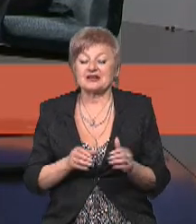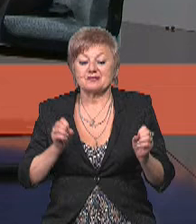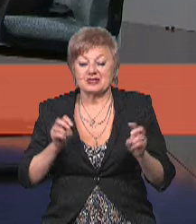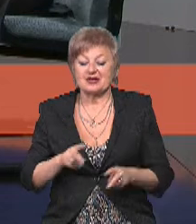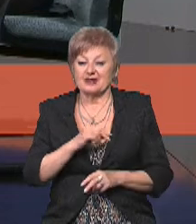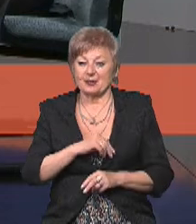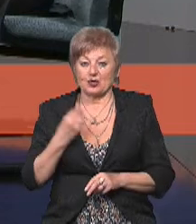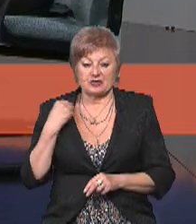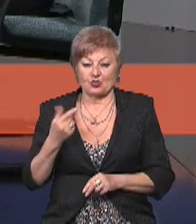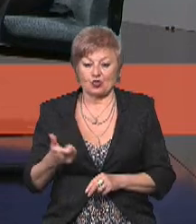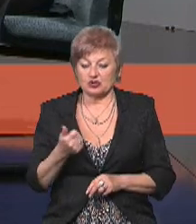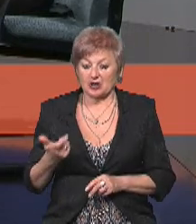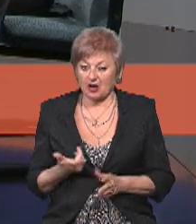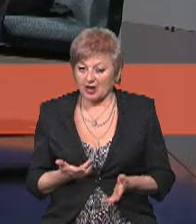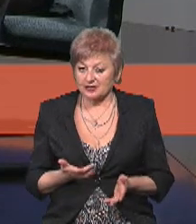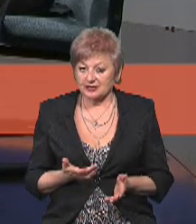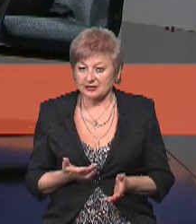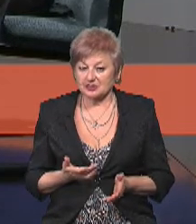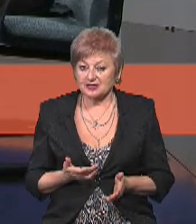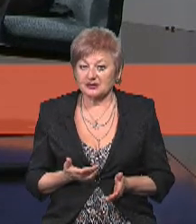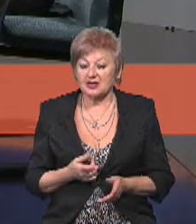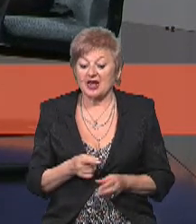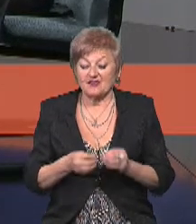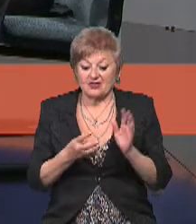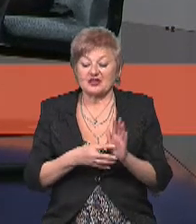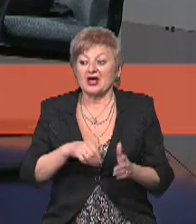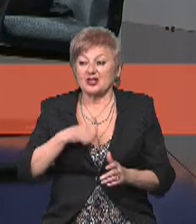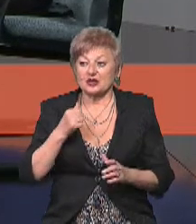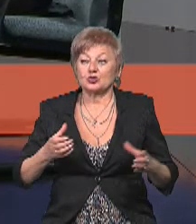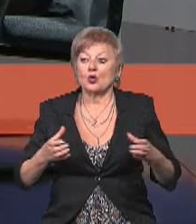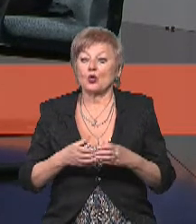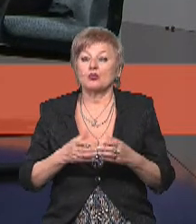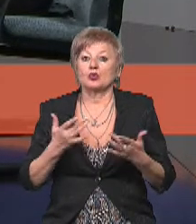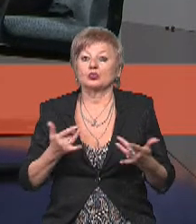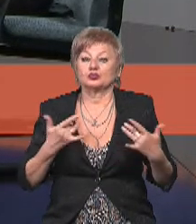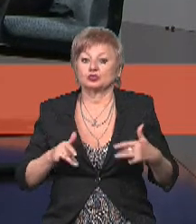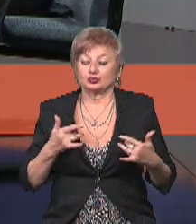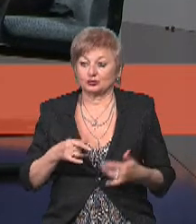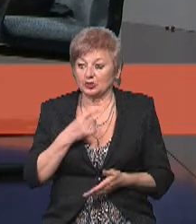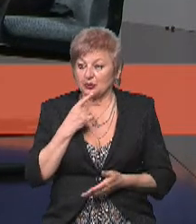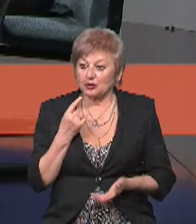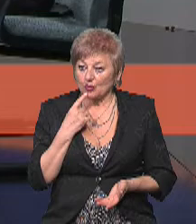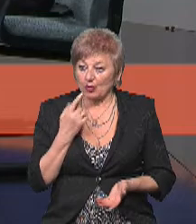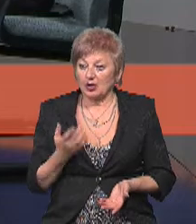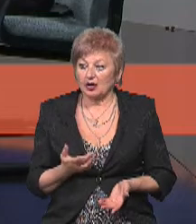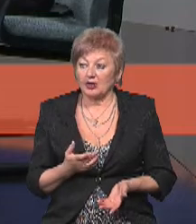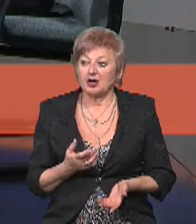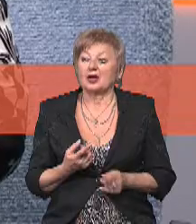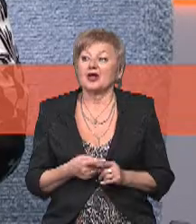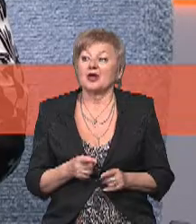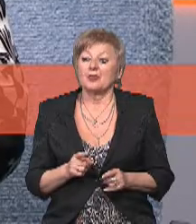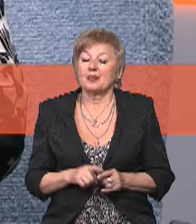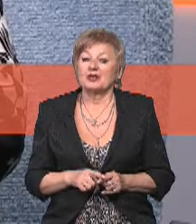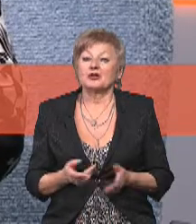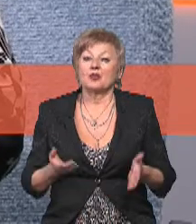самому Запоріжгазі? Бо от я знаю, що за 7 місяців 2019 року компанію покинуло вже 205 фахівців. І зараз